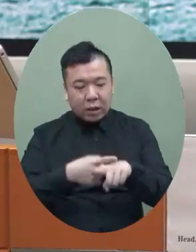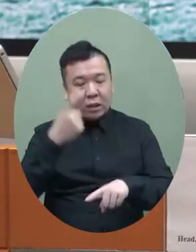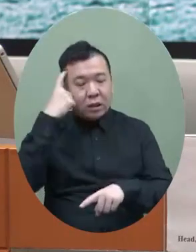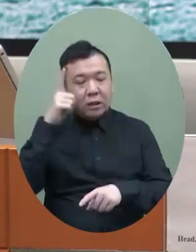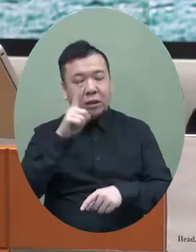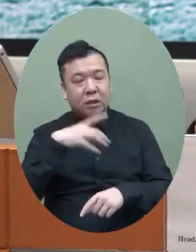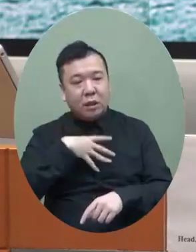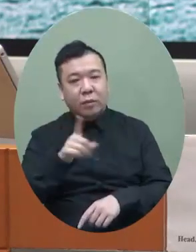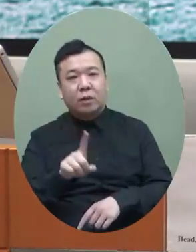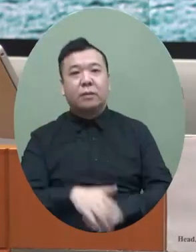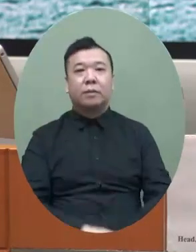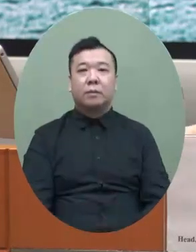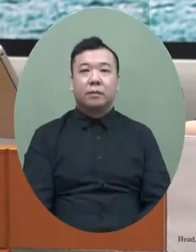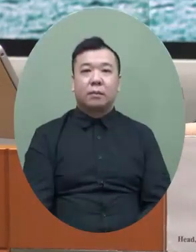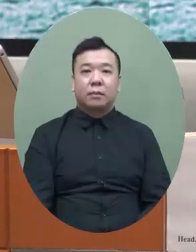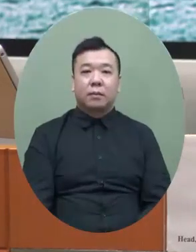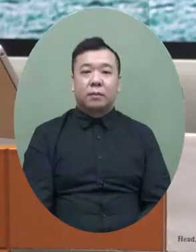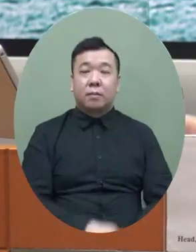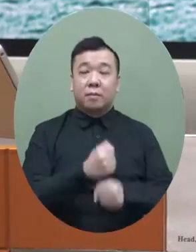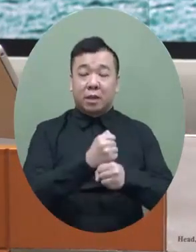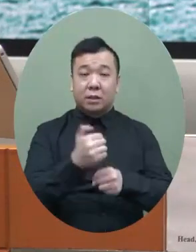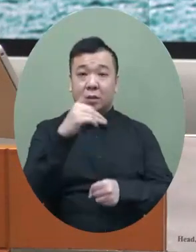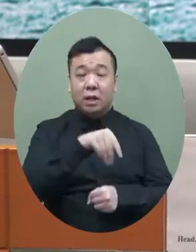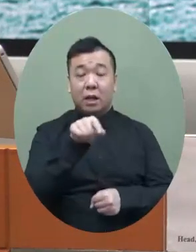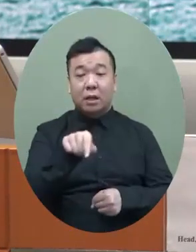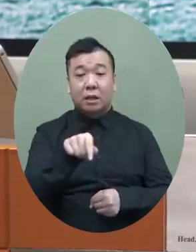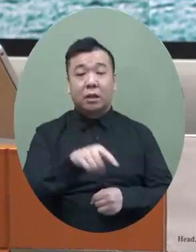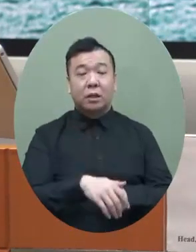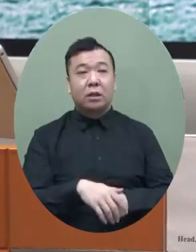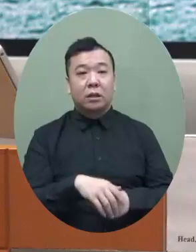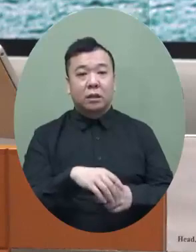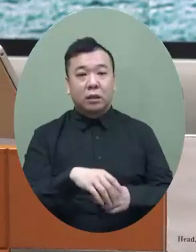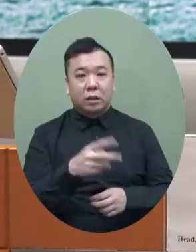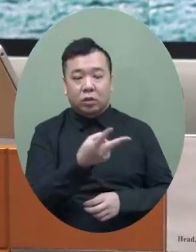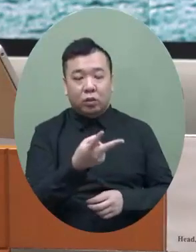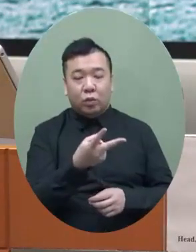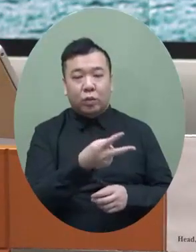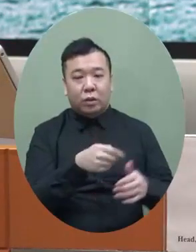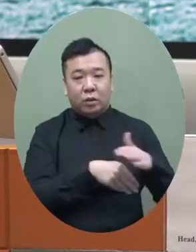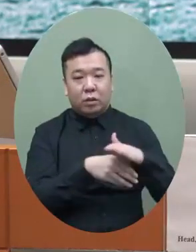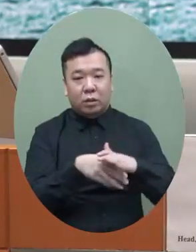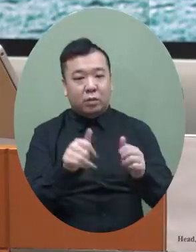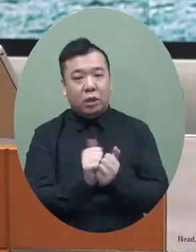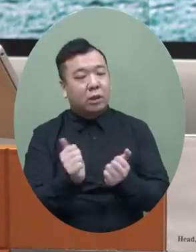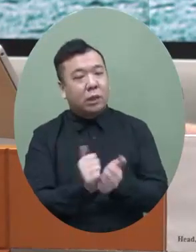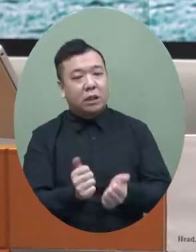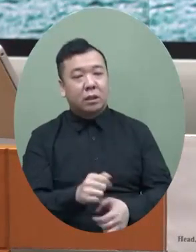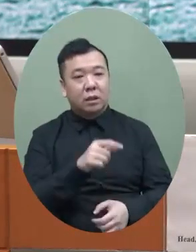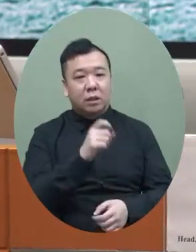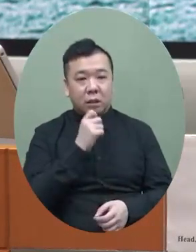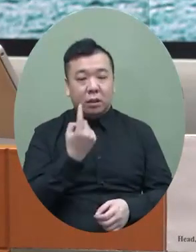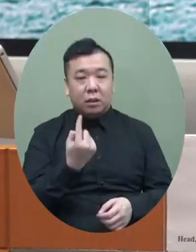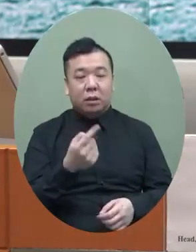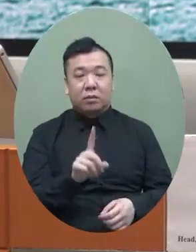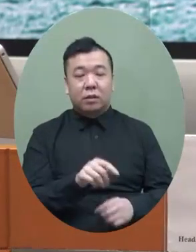況啦。馬鞍山眾安村眾志樓嗰兩位人士就唔識嘅，其中一位